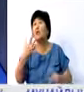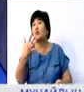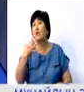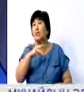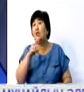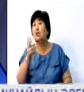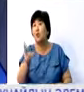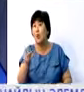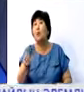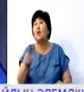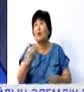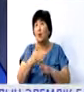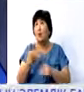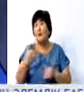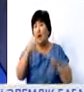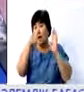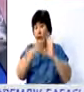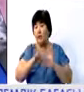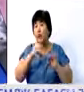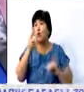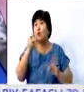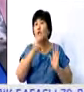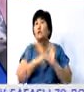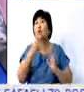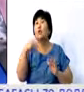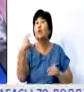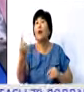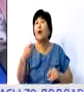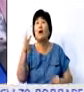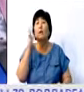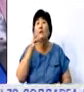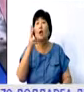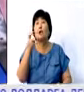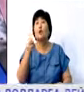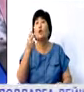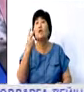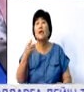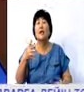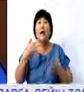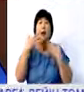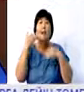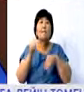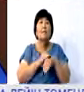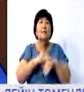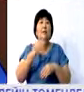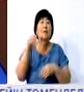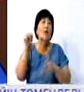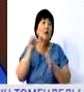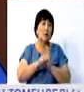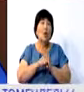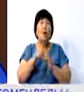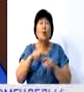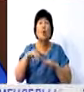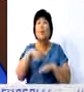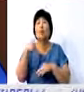бөлінген. Нәтижесінде соңғы 6 айдың көлемінде 383 қаңғыбас ит пен 202 мысықтың көзі жойылған, десе де көше